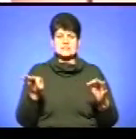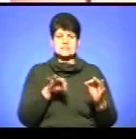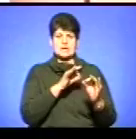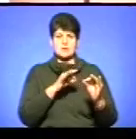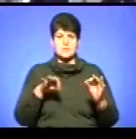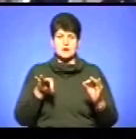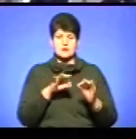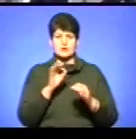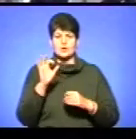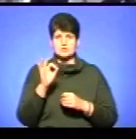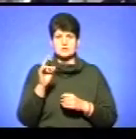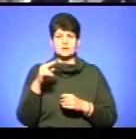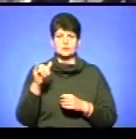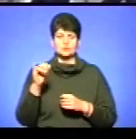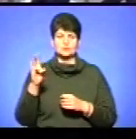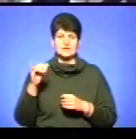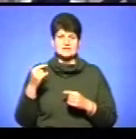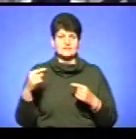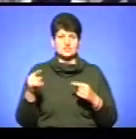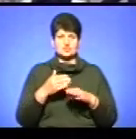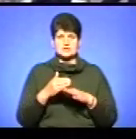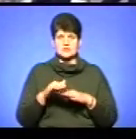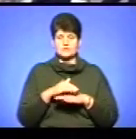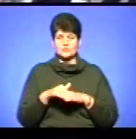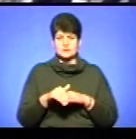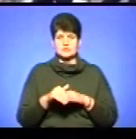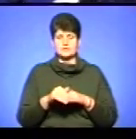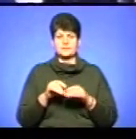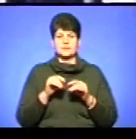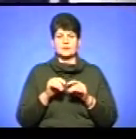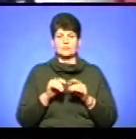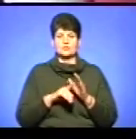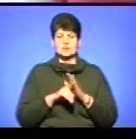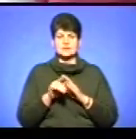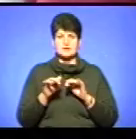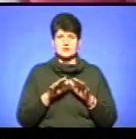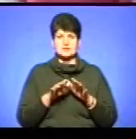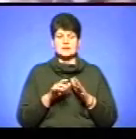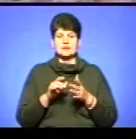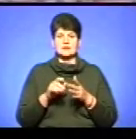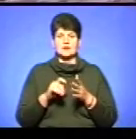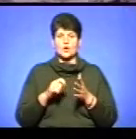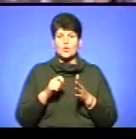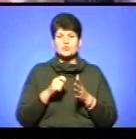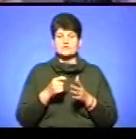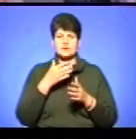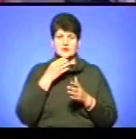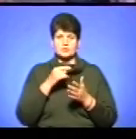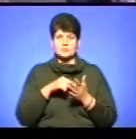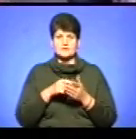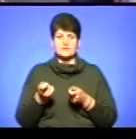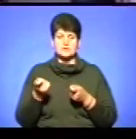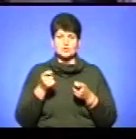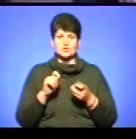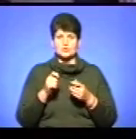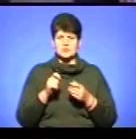Оксана Дунець. У цей же час в іншій частині вулиці люди долучалися до акції «Символічний ключ від файного міста». Вони приносили ключі, які